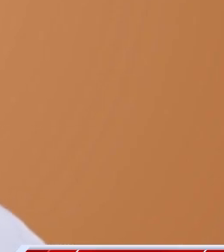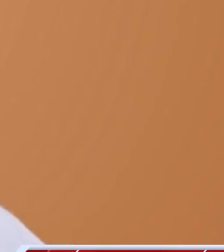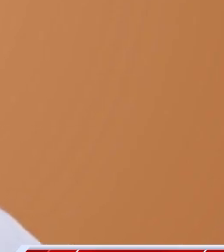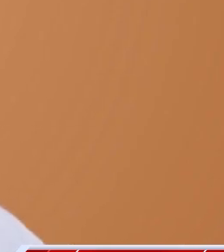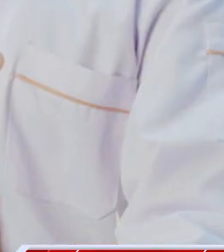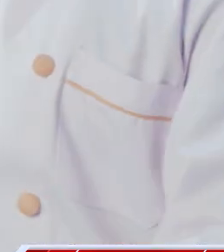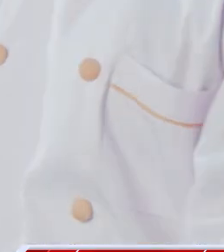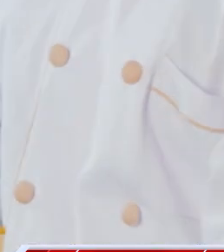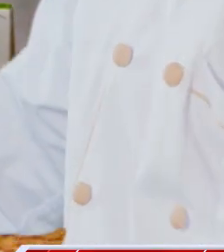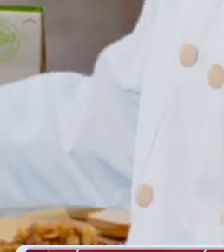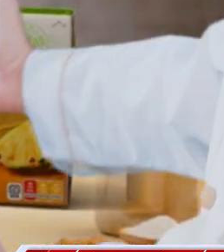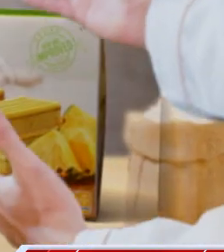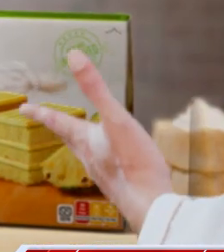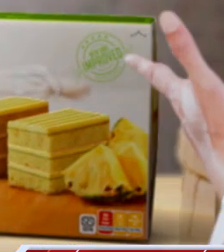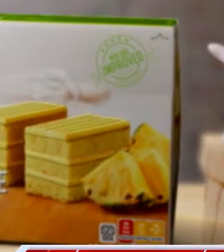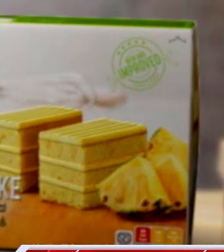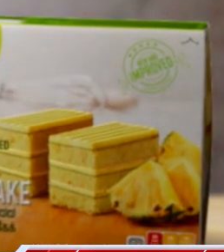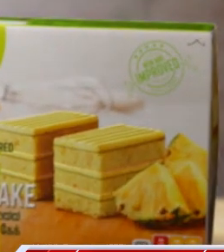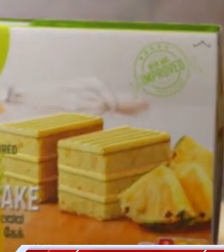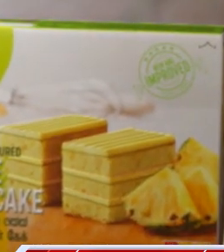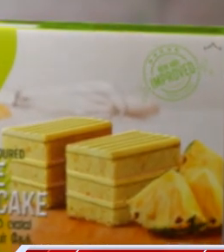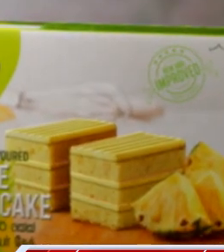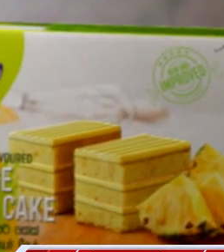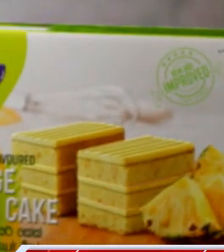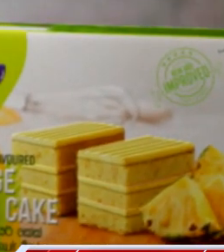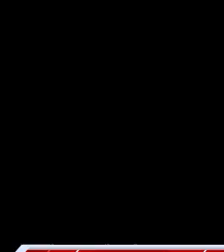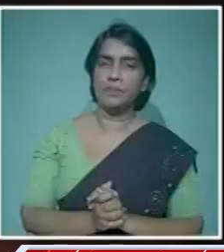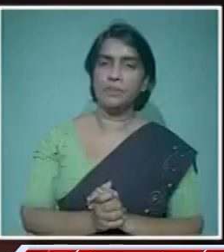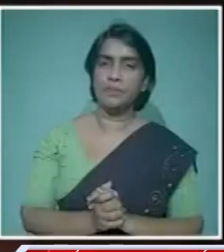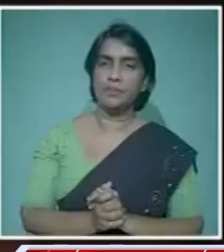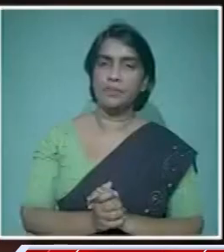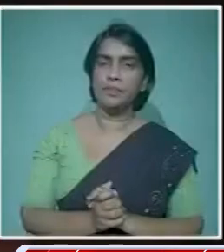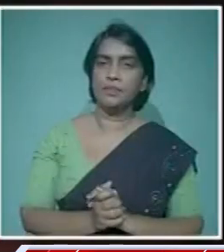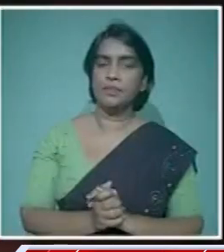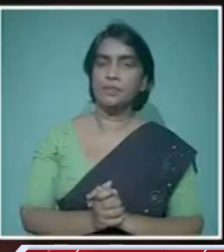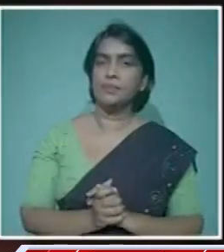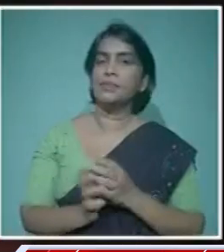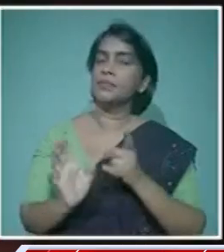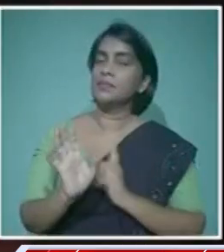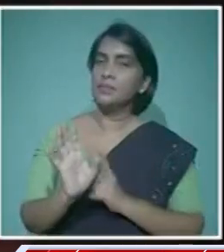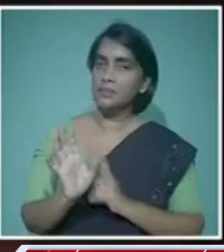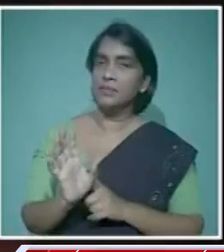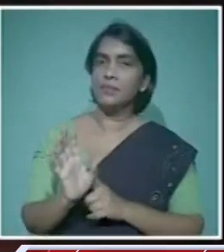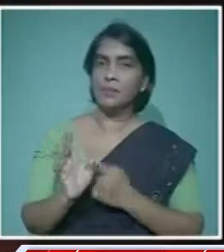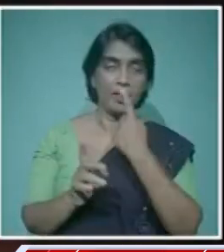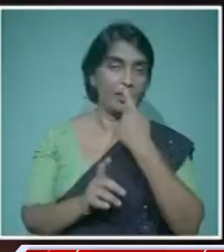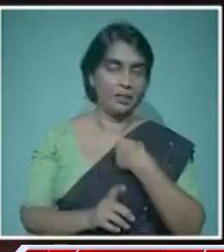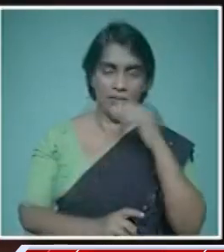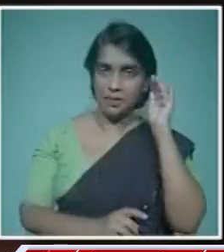ni ama quality eta hadena alut tiara rasa padamata alut vela thuma hamadamathma mage illimata savan